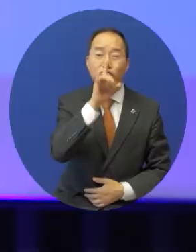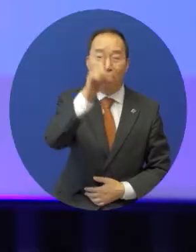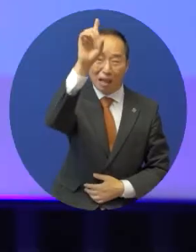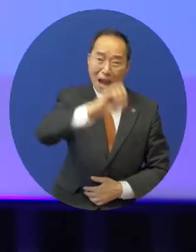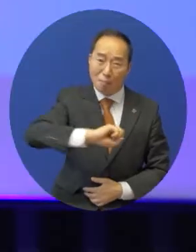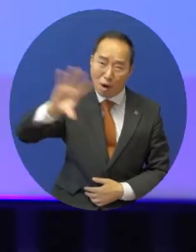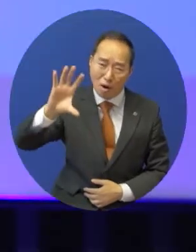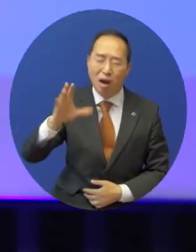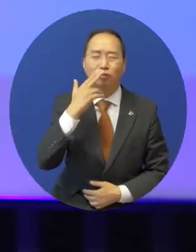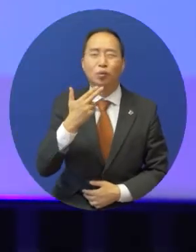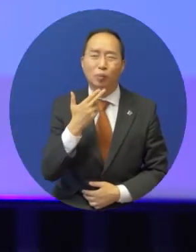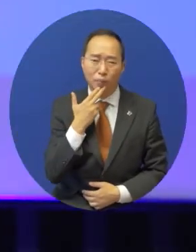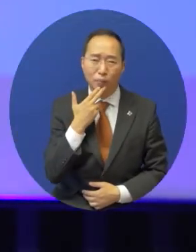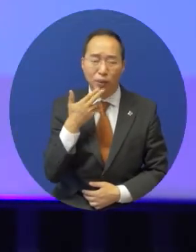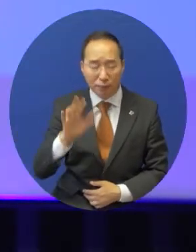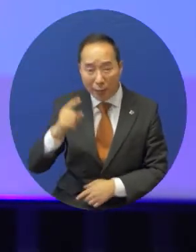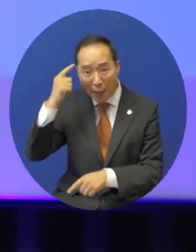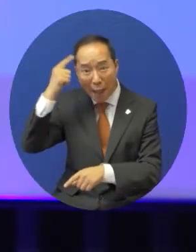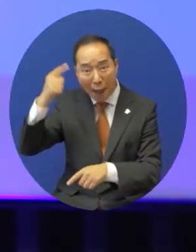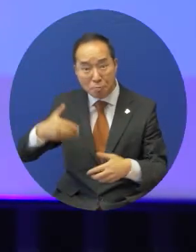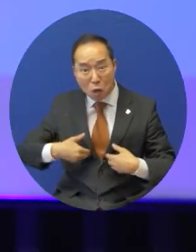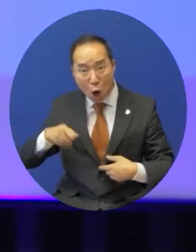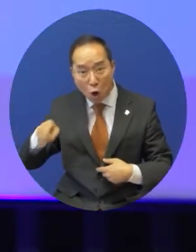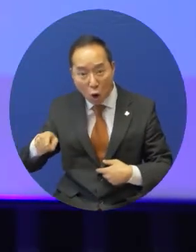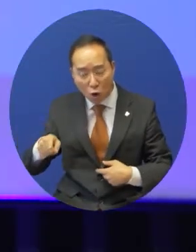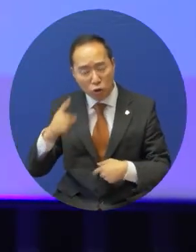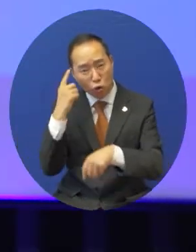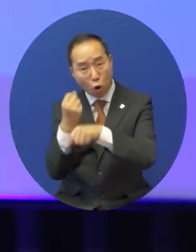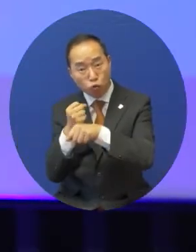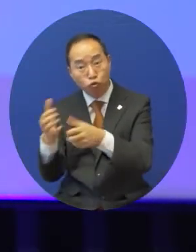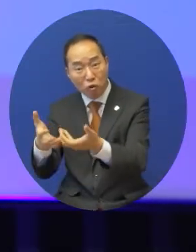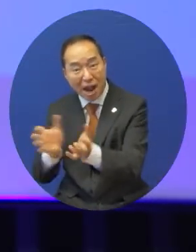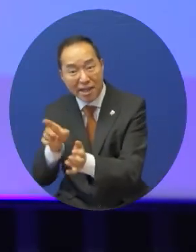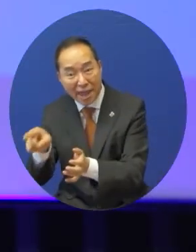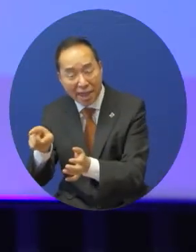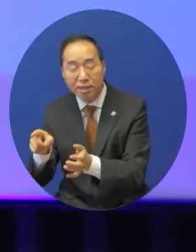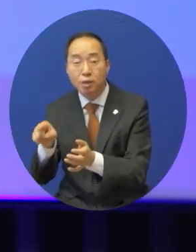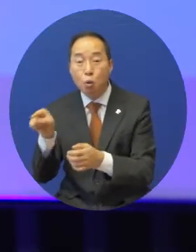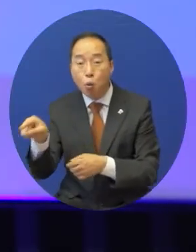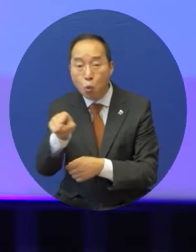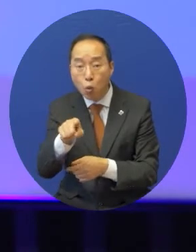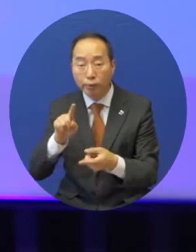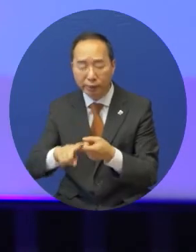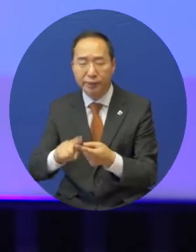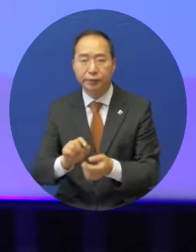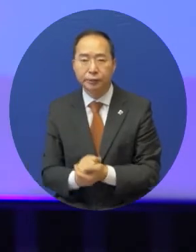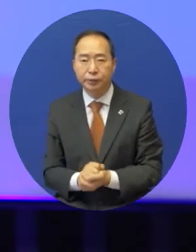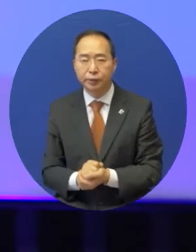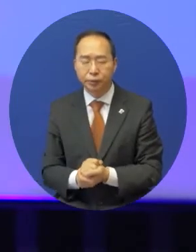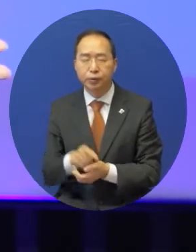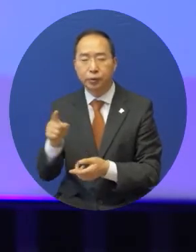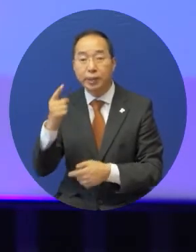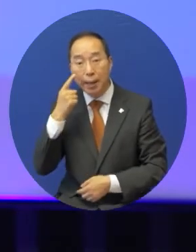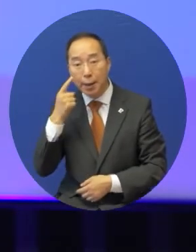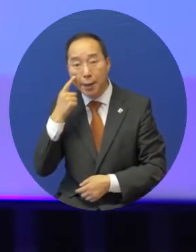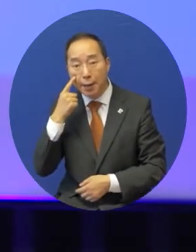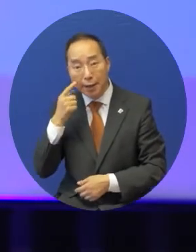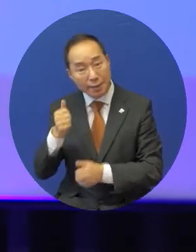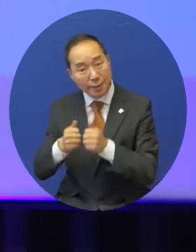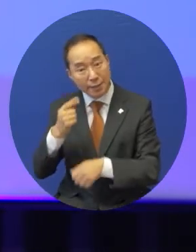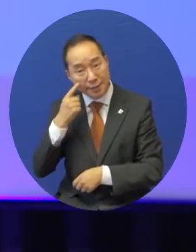없지만 창의력이 필요한 뭐 R&D 부서나 뭐 일부에 대해서 이런